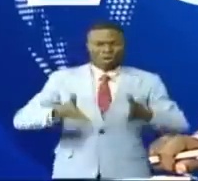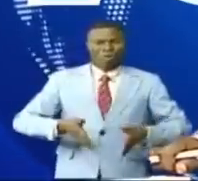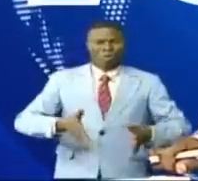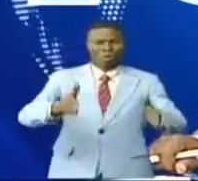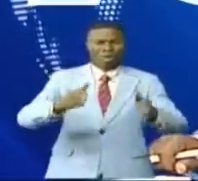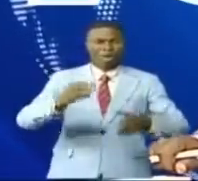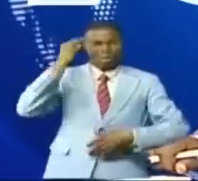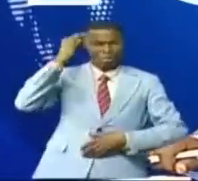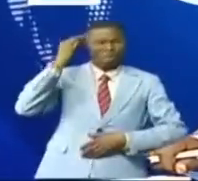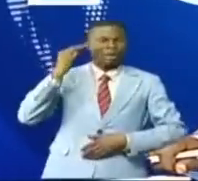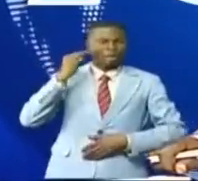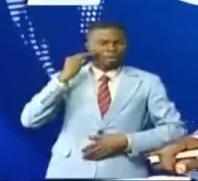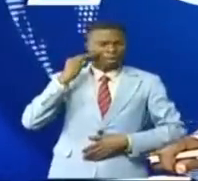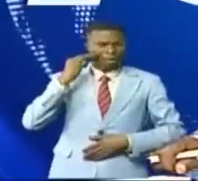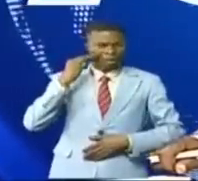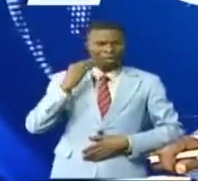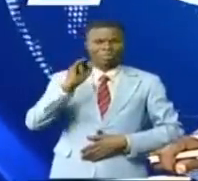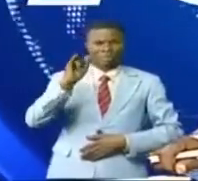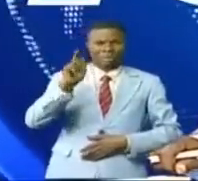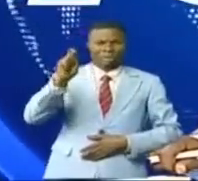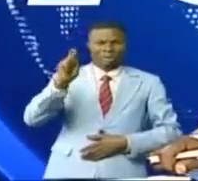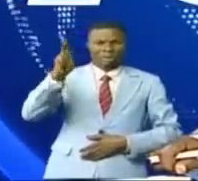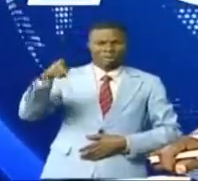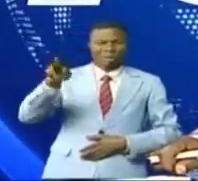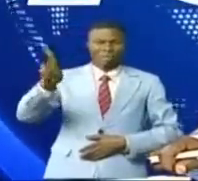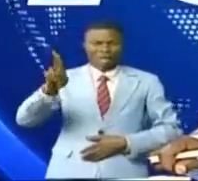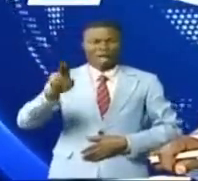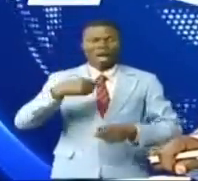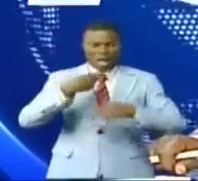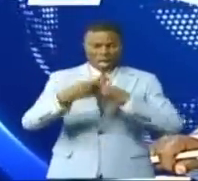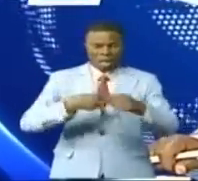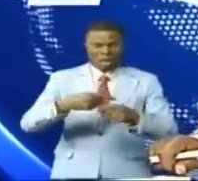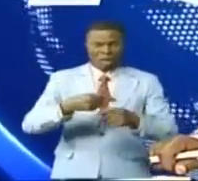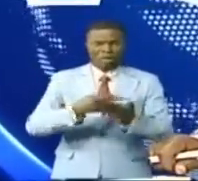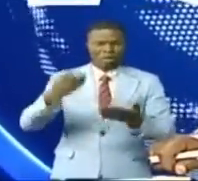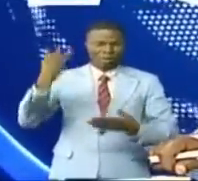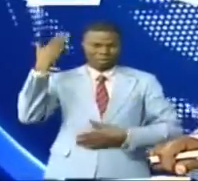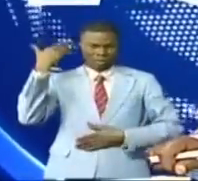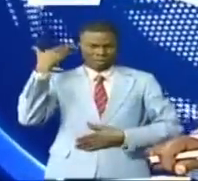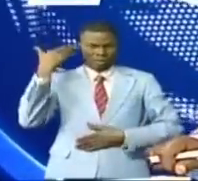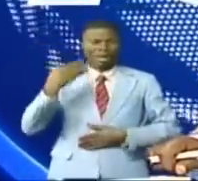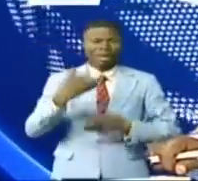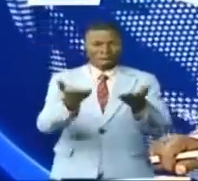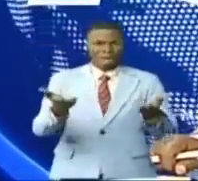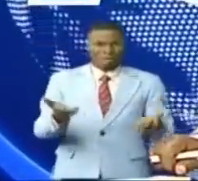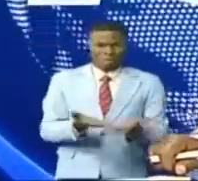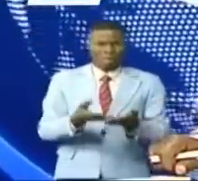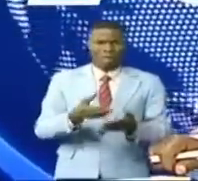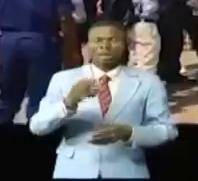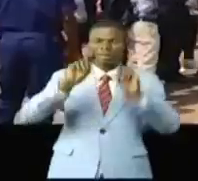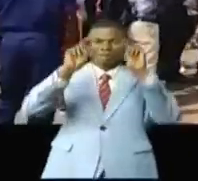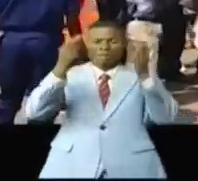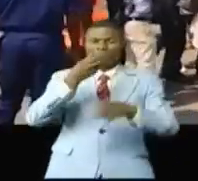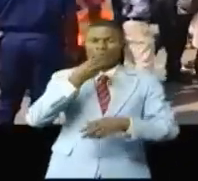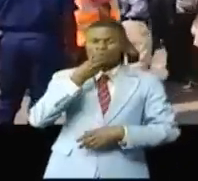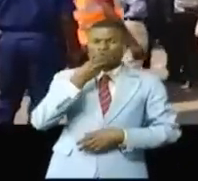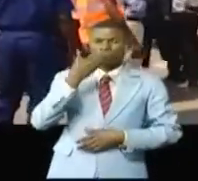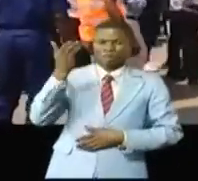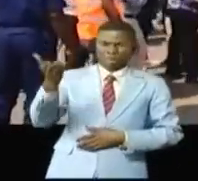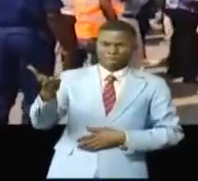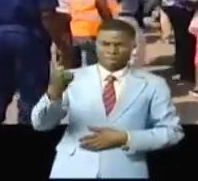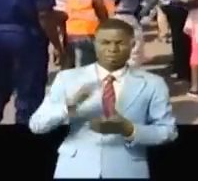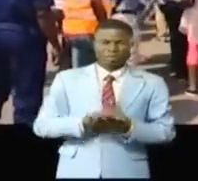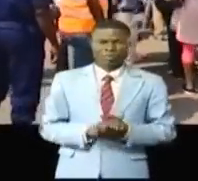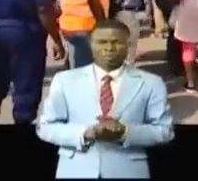le ministre de ZITEPER a lancé dernièrement sur place à Mbujimayi.